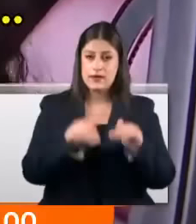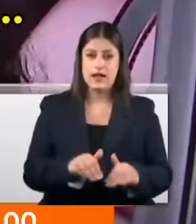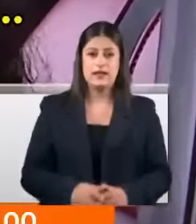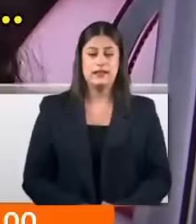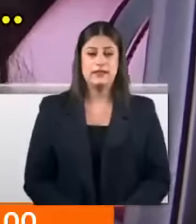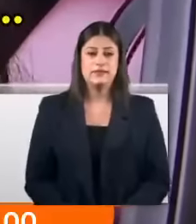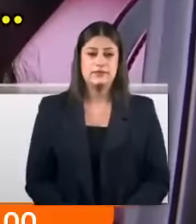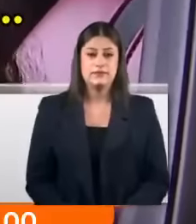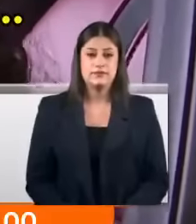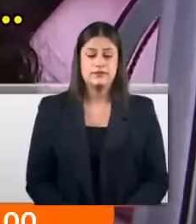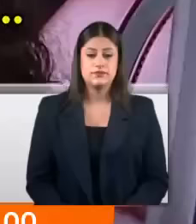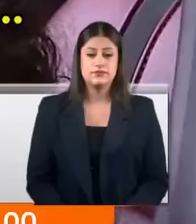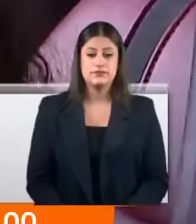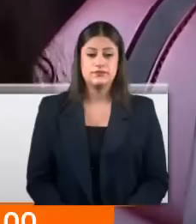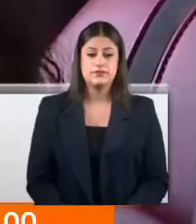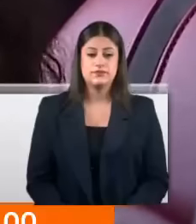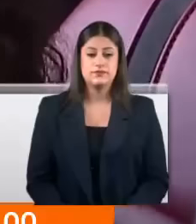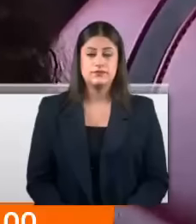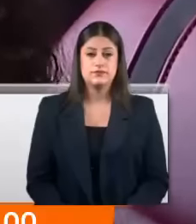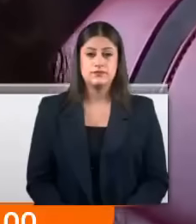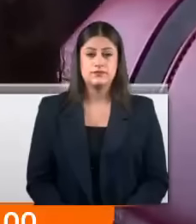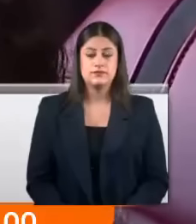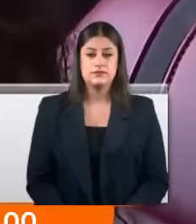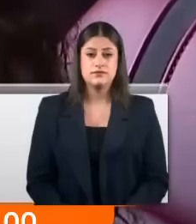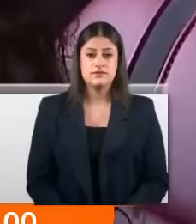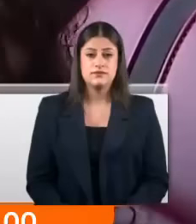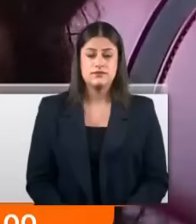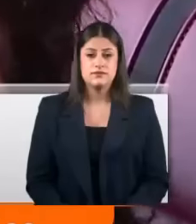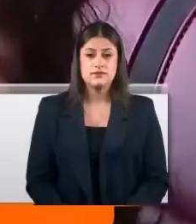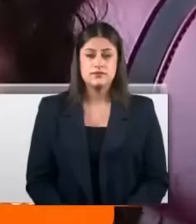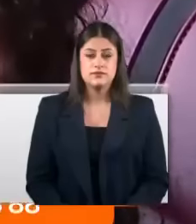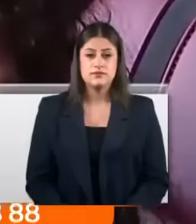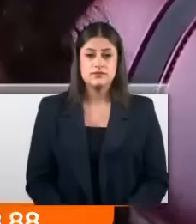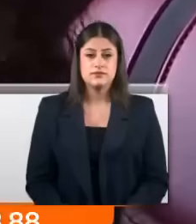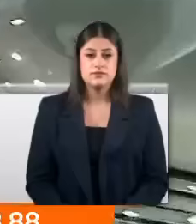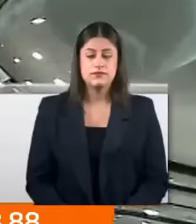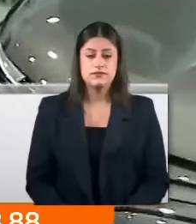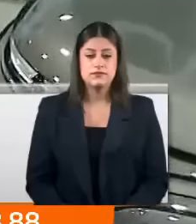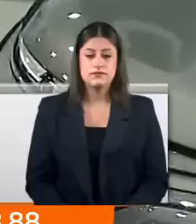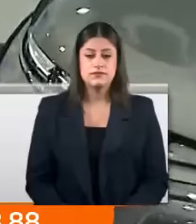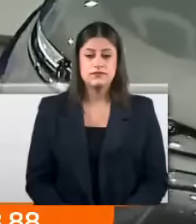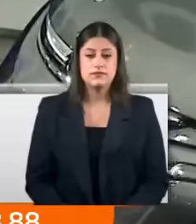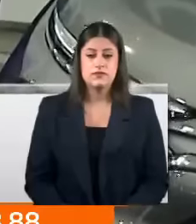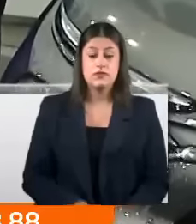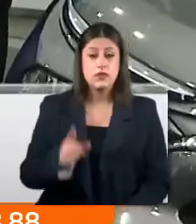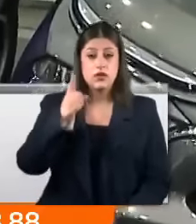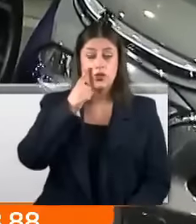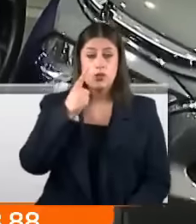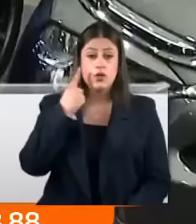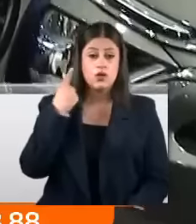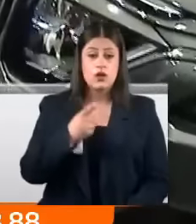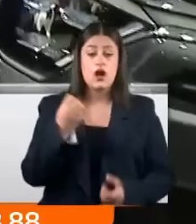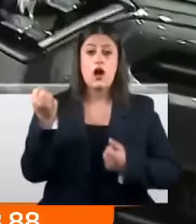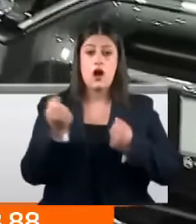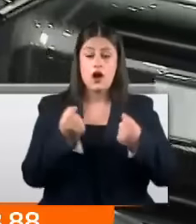de güzel bir fiyat almak umuduyla geldim. %80 ÖTV ödemiyor olmamız bizim için çok büyük bir artı. Hükümet hem otomobil